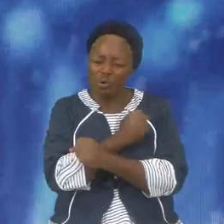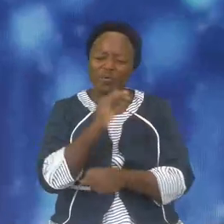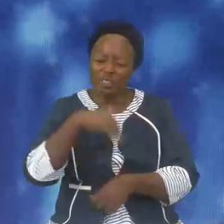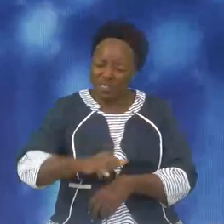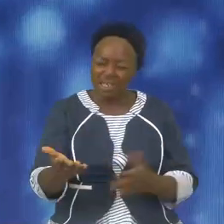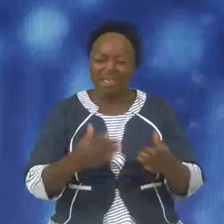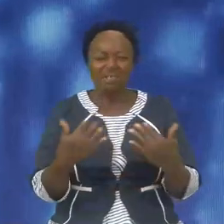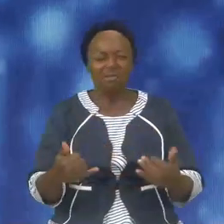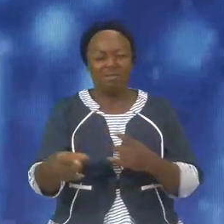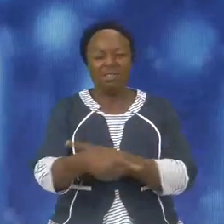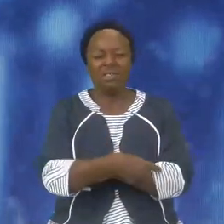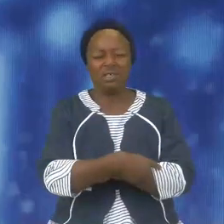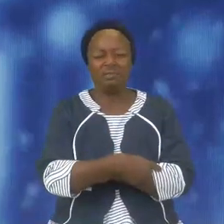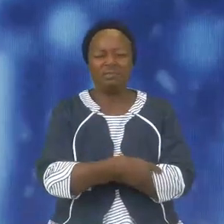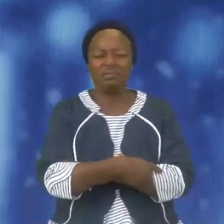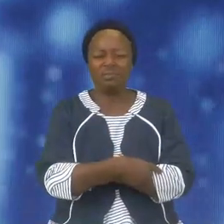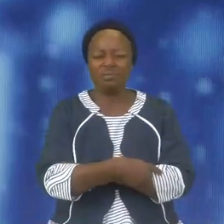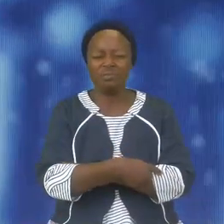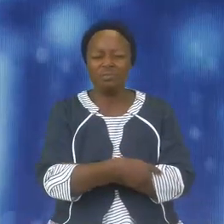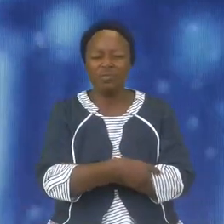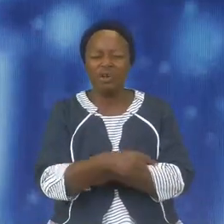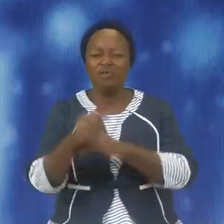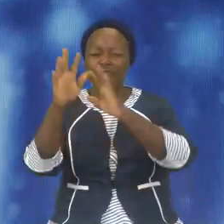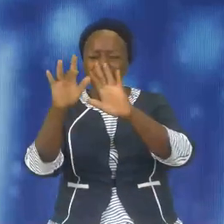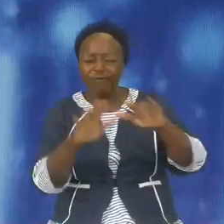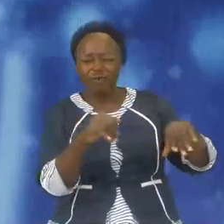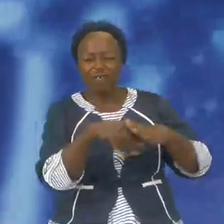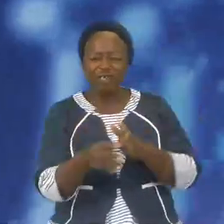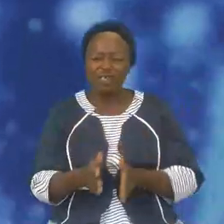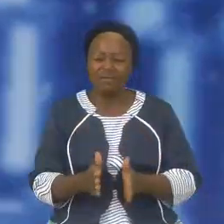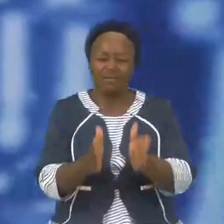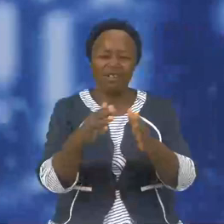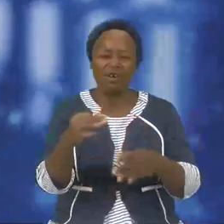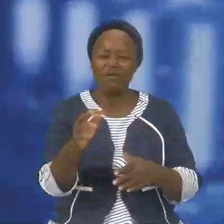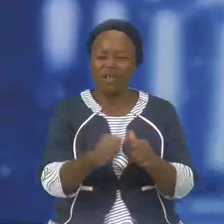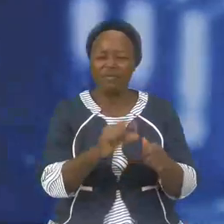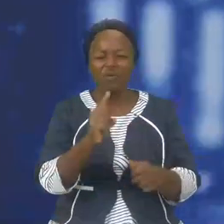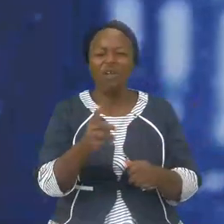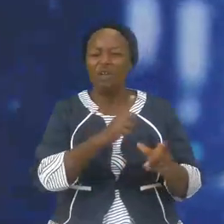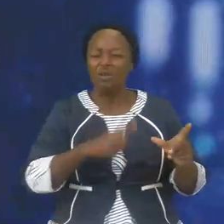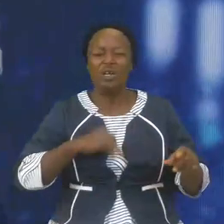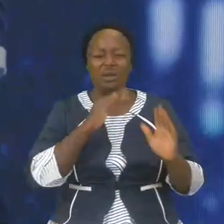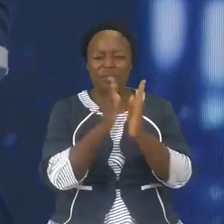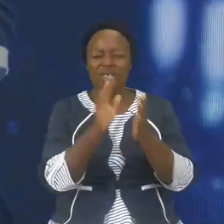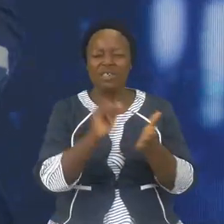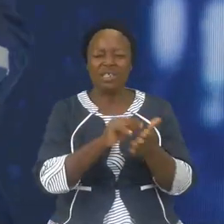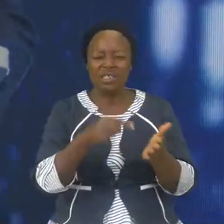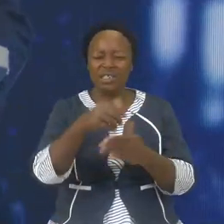cet amour est toujours là ce jour, coulant vers la direction de tout le monde. Je prie,